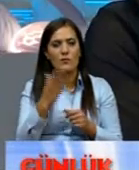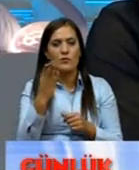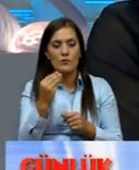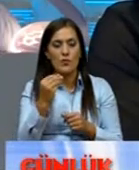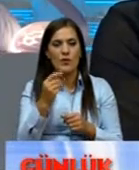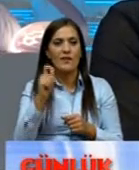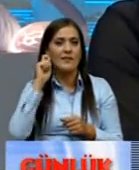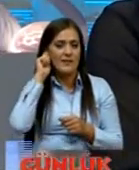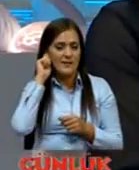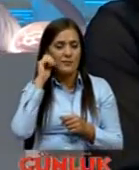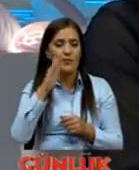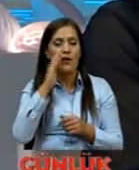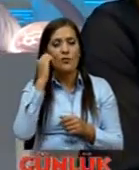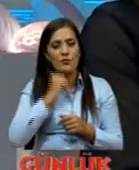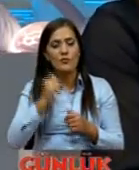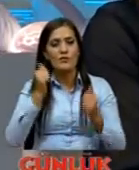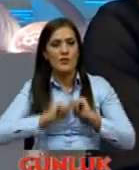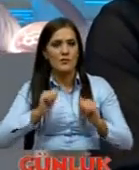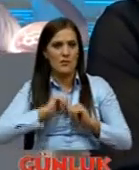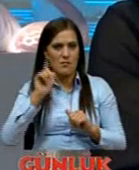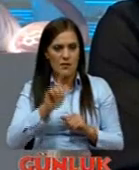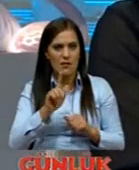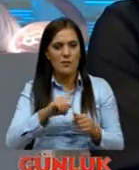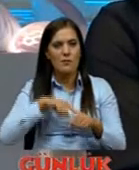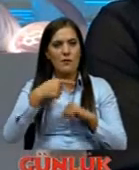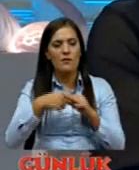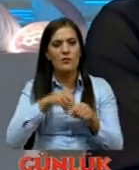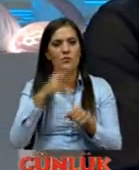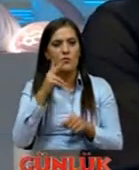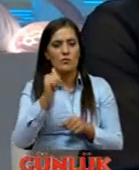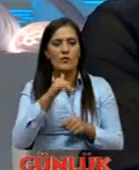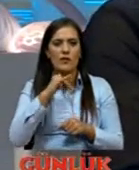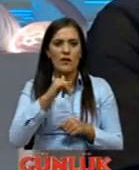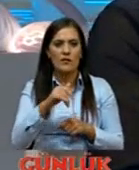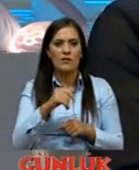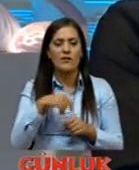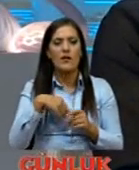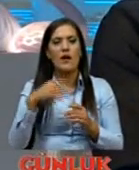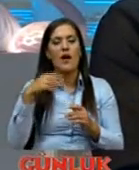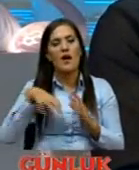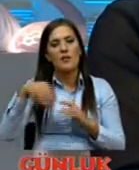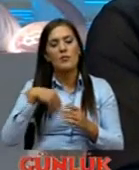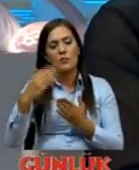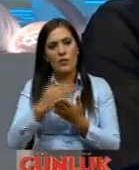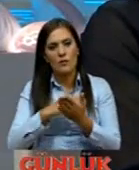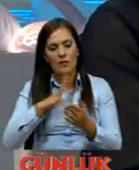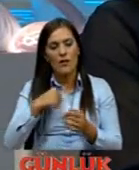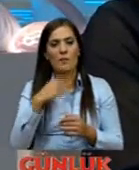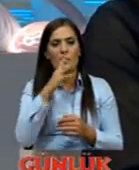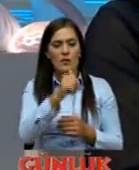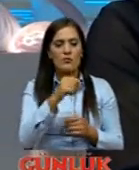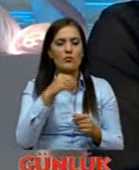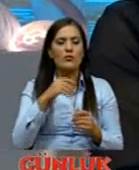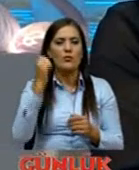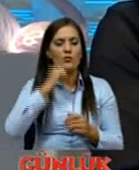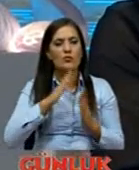çok sıkı, disiplinli ve düzenli çalışmam gerekli. Haftanın 3 günü yaklaşık ayrı programım var ama 5 günü düzenli olarak